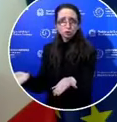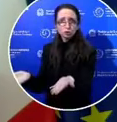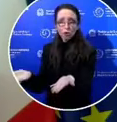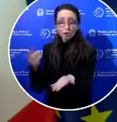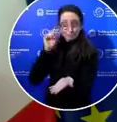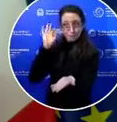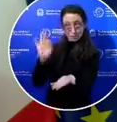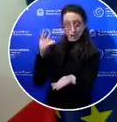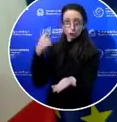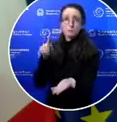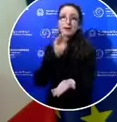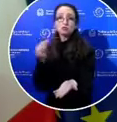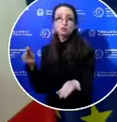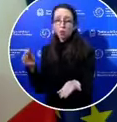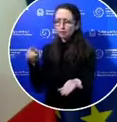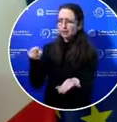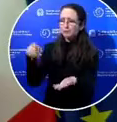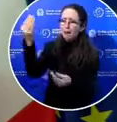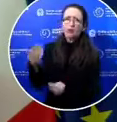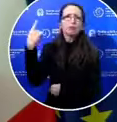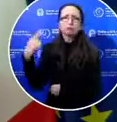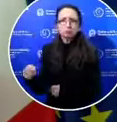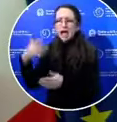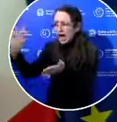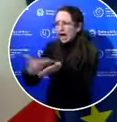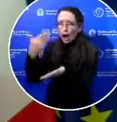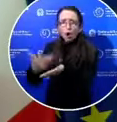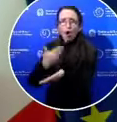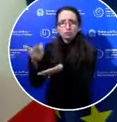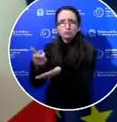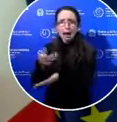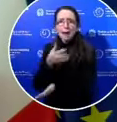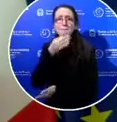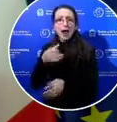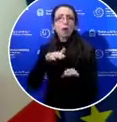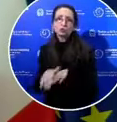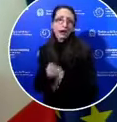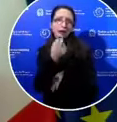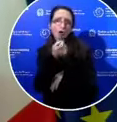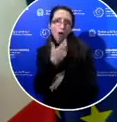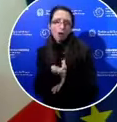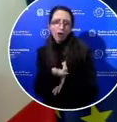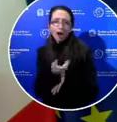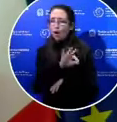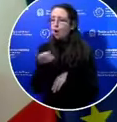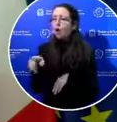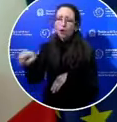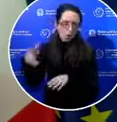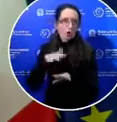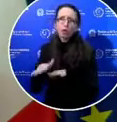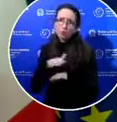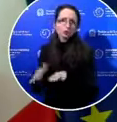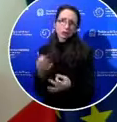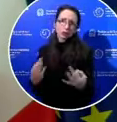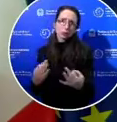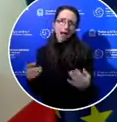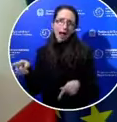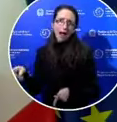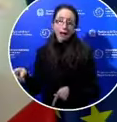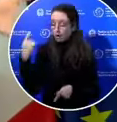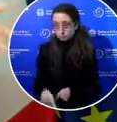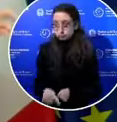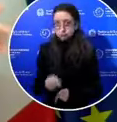giovani, che ci raccontano quanto è bello utilizzare la droga o che lo fanno abitualmente, non penso che sia un